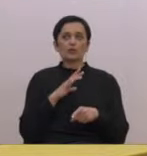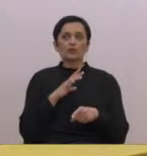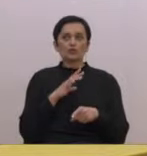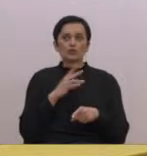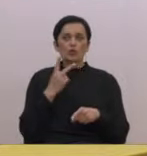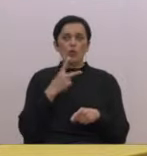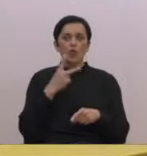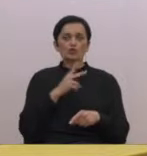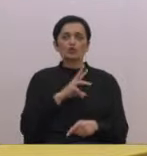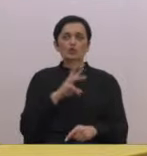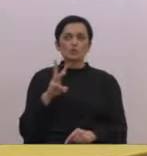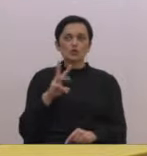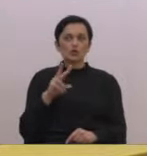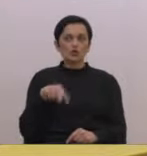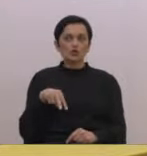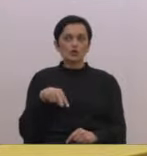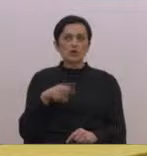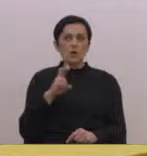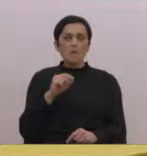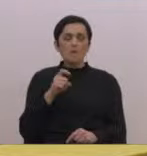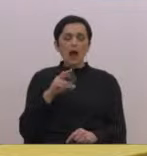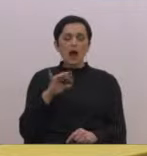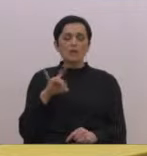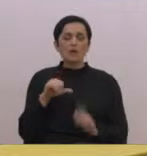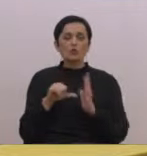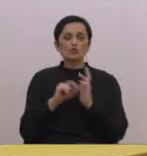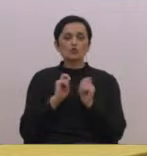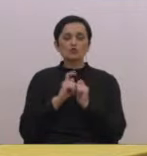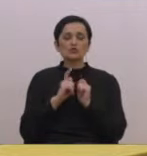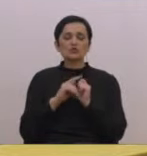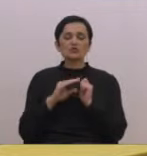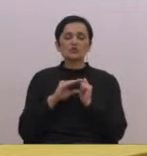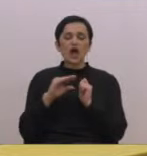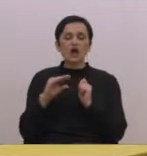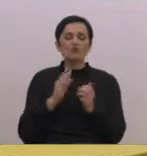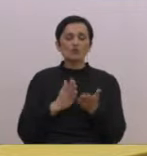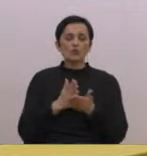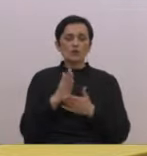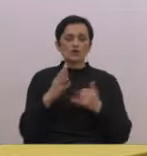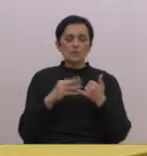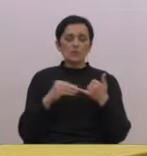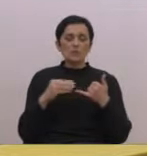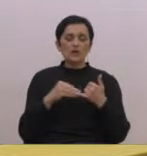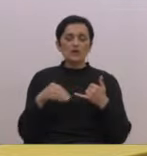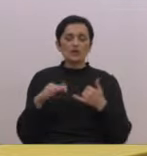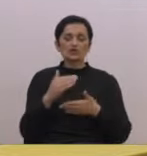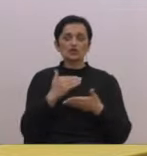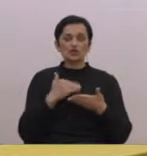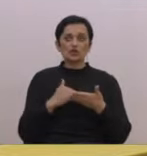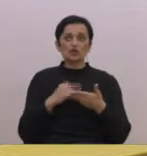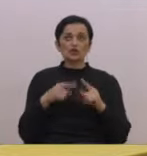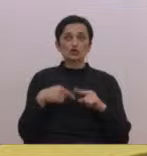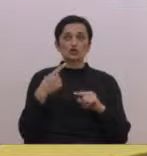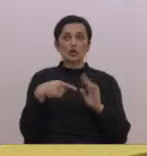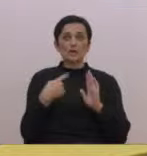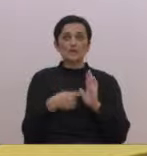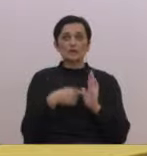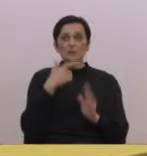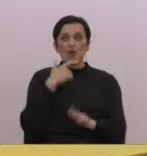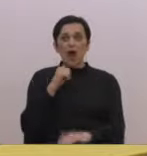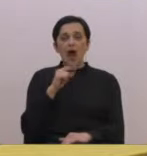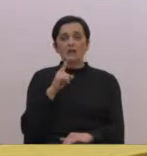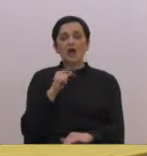თითქმის 20 მილიონ ლარამდე ბახმაროში საინვესტიციო მიზნით გაცემული მიწის შედეგად. Შემდეგ კითხვა იყო ბატონი